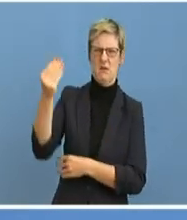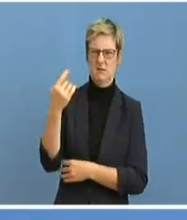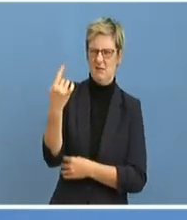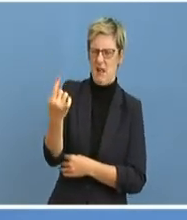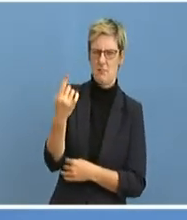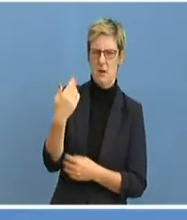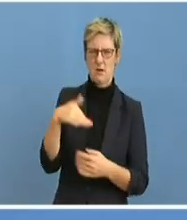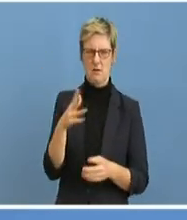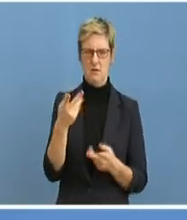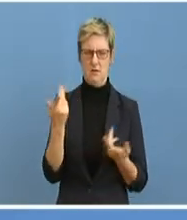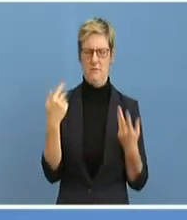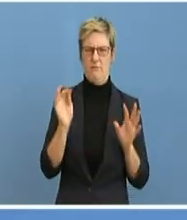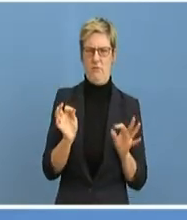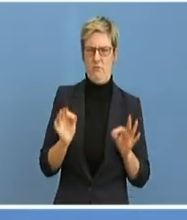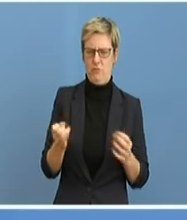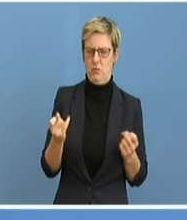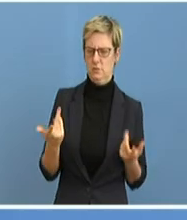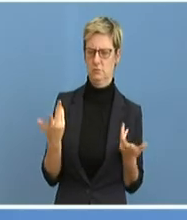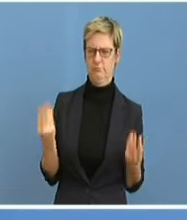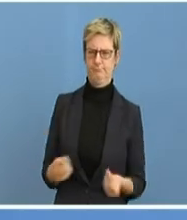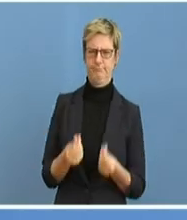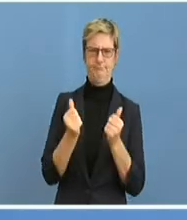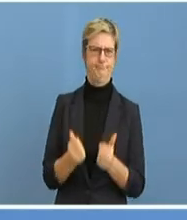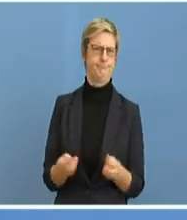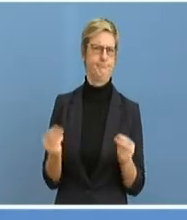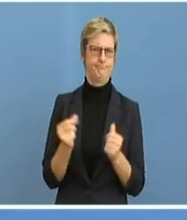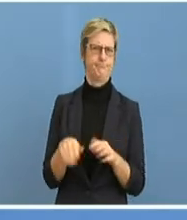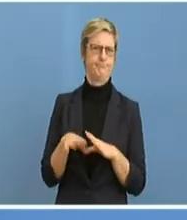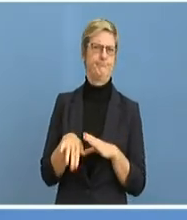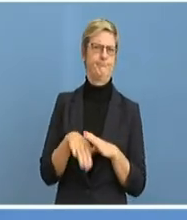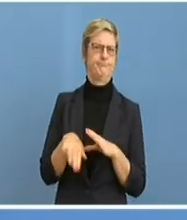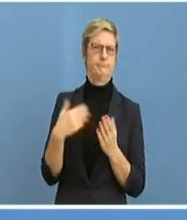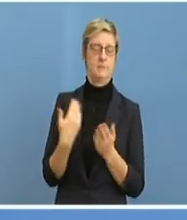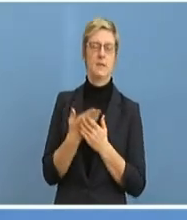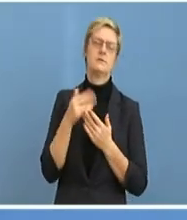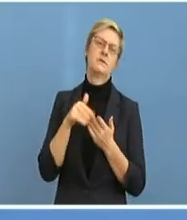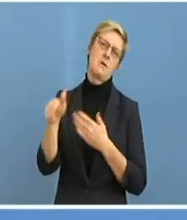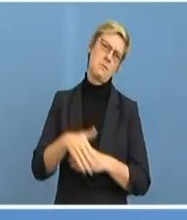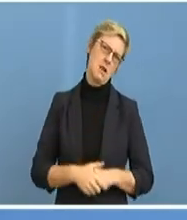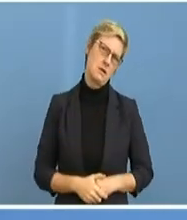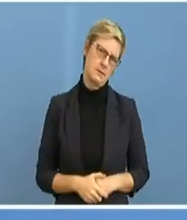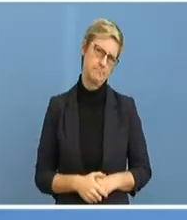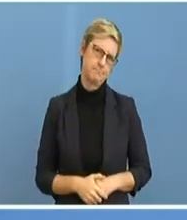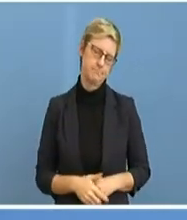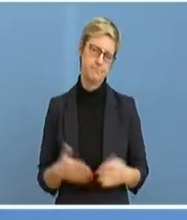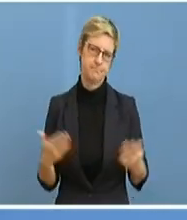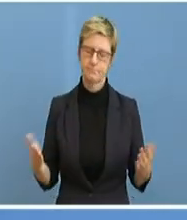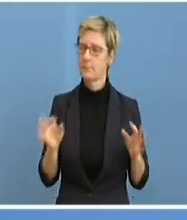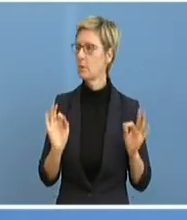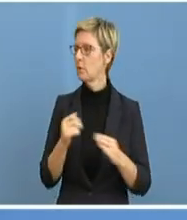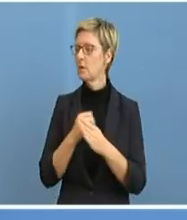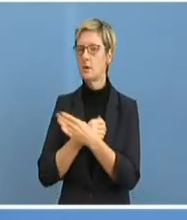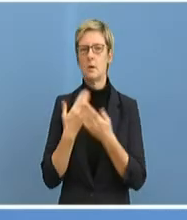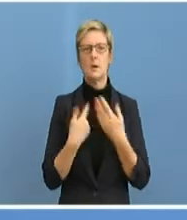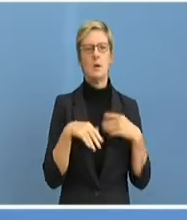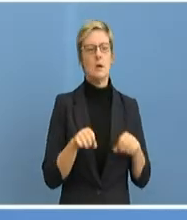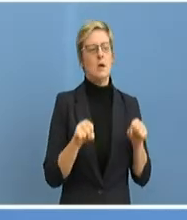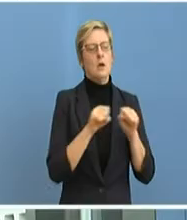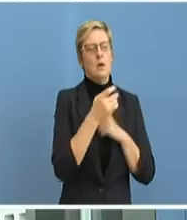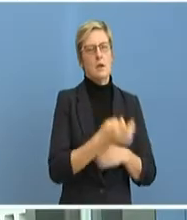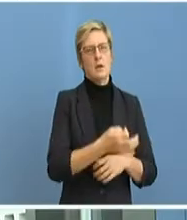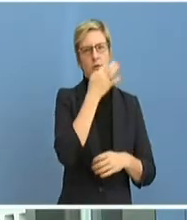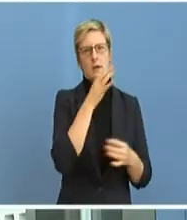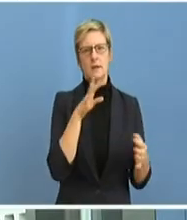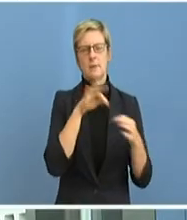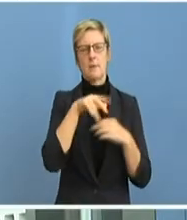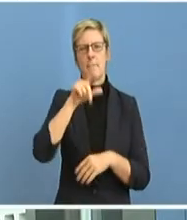diesen Sachverhalt wirklich an Sachverhaltsaufklärung gebracht hat. Dann mache ich jetzt mit einer digitalen Frage zum Thema